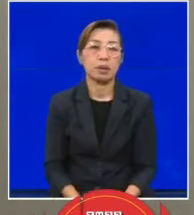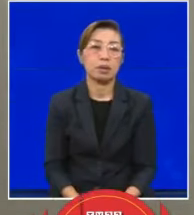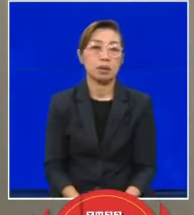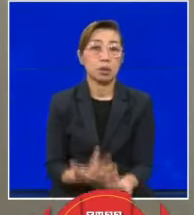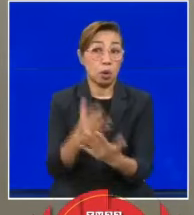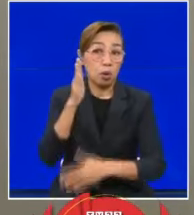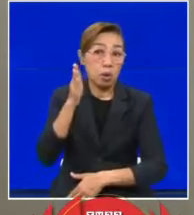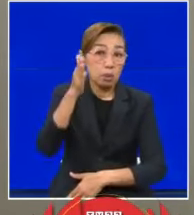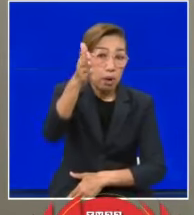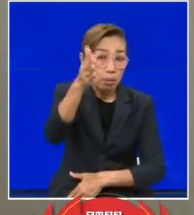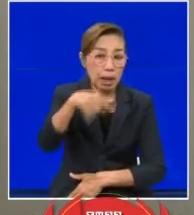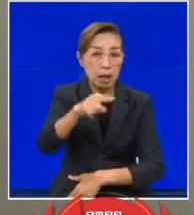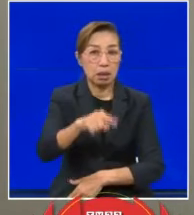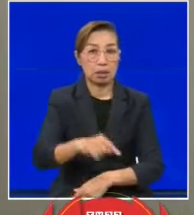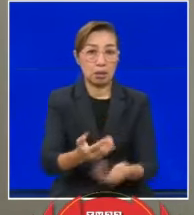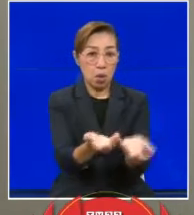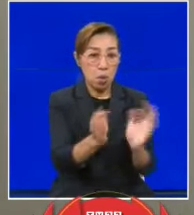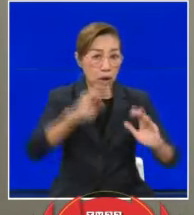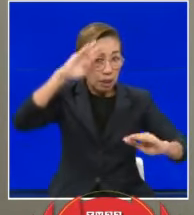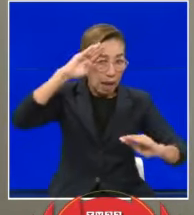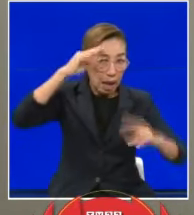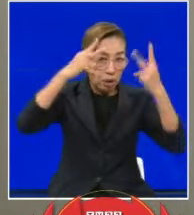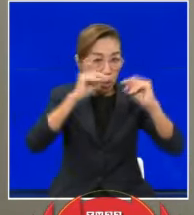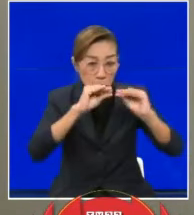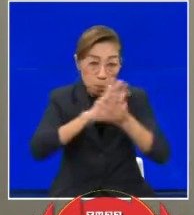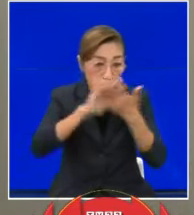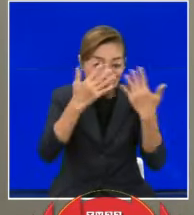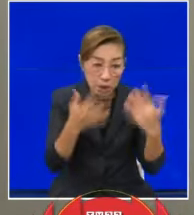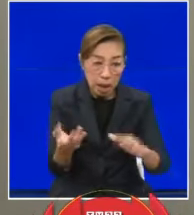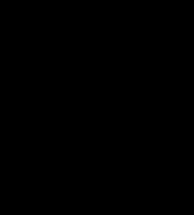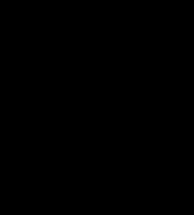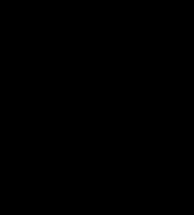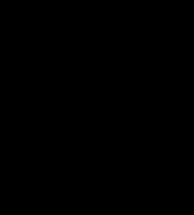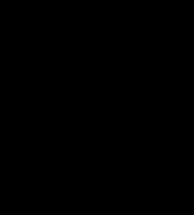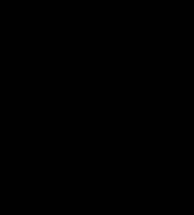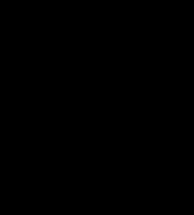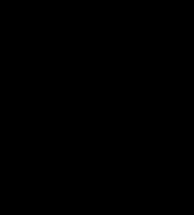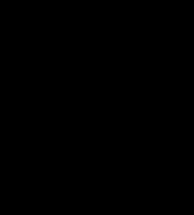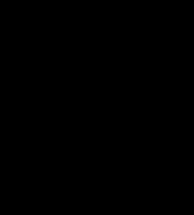รอหลังจากนี้ว่าการประชุมออกมาเป็นในรูปแบบไหนแล้วก็จะมีการแถลงข่าวหรือไม่อย่างไรนะคะ